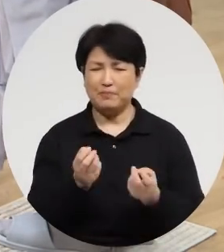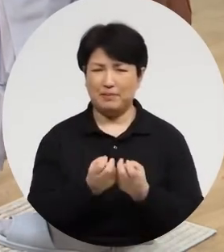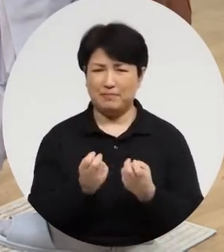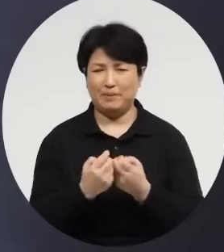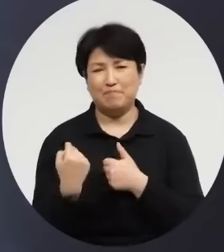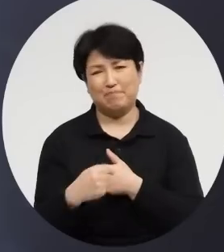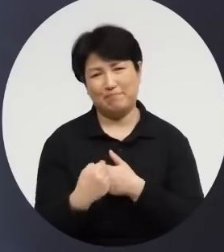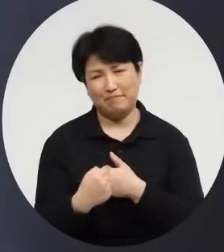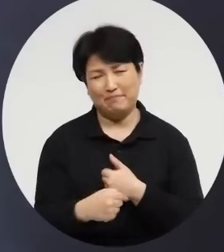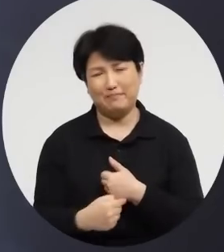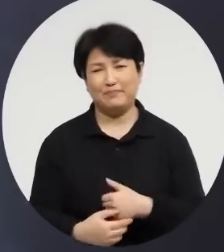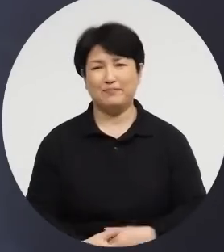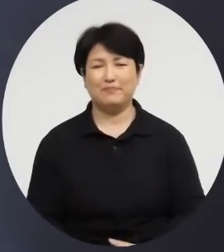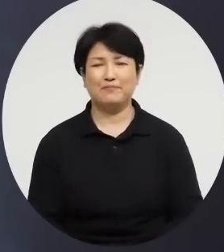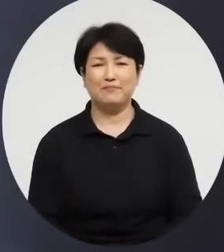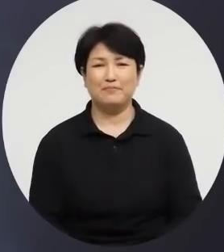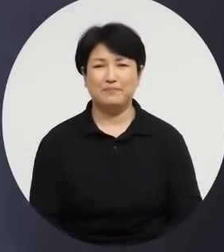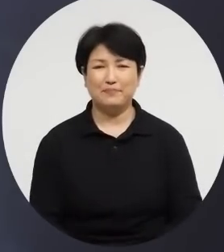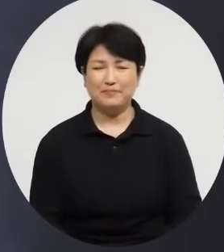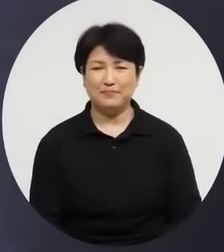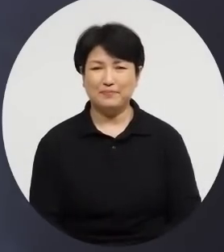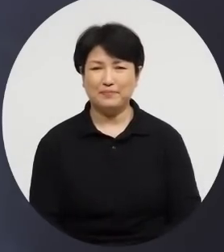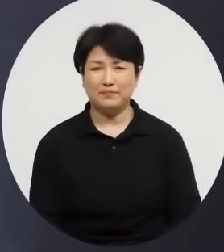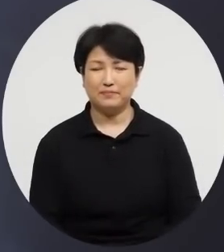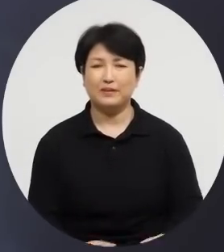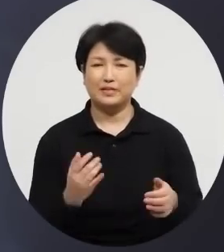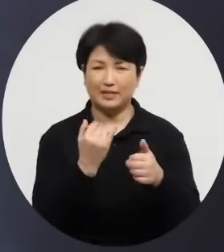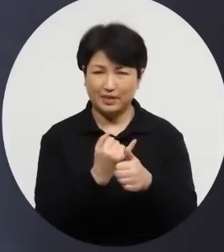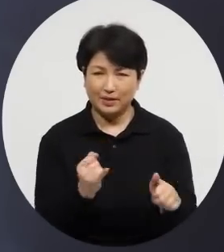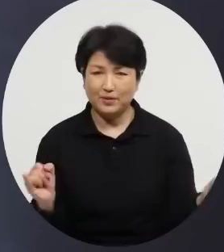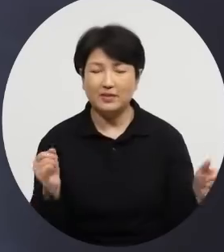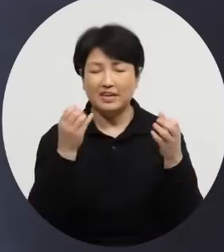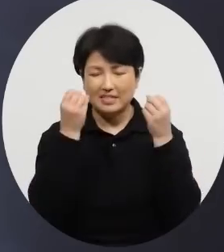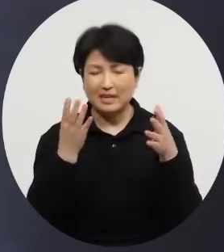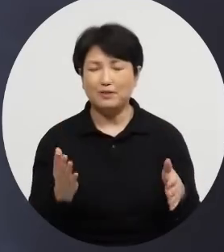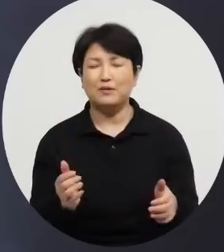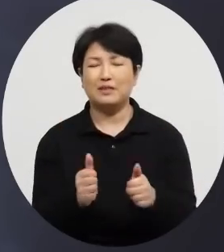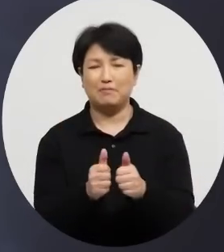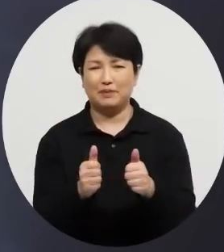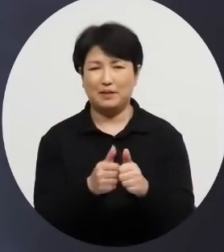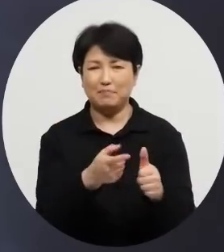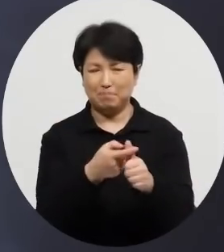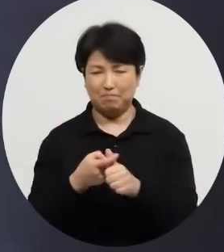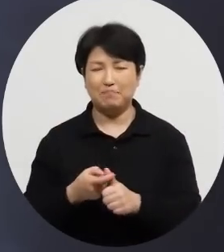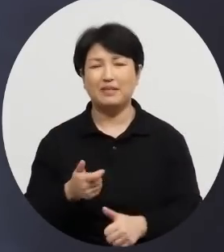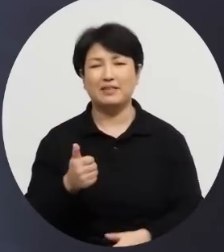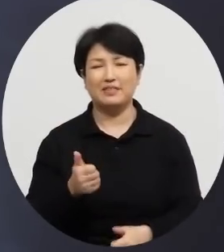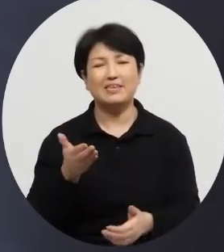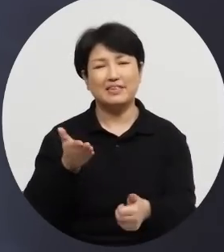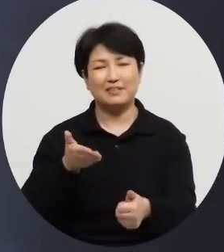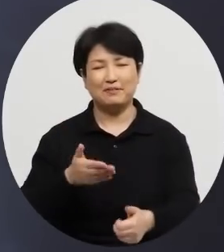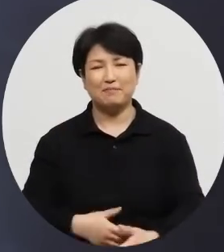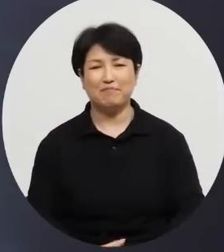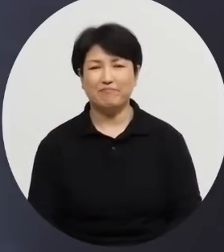감사합니다. 네. 네, 이혼을 하시고 딴 남자 만나세요.